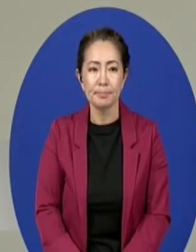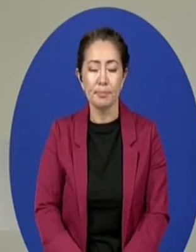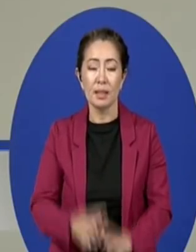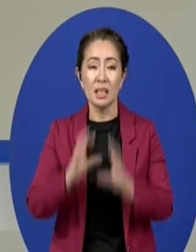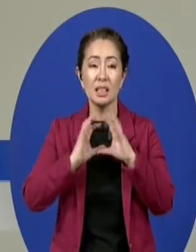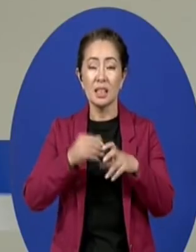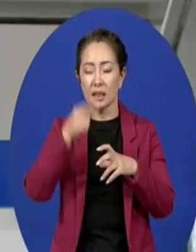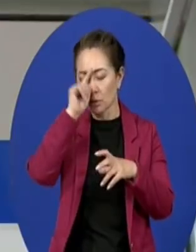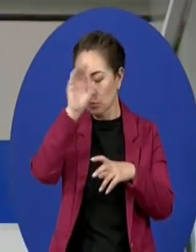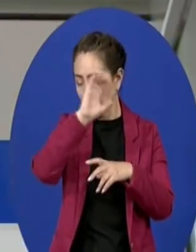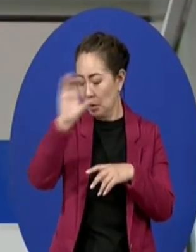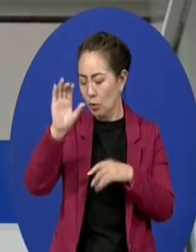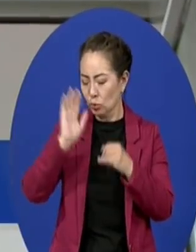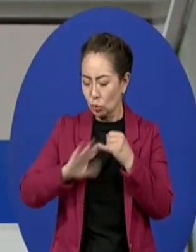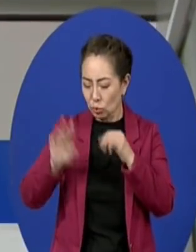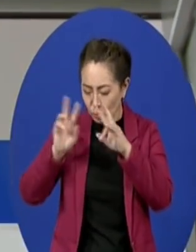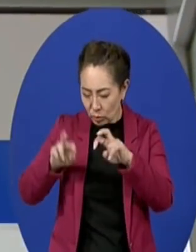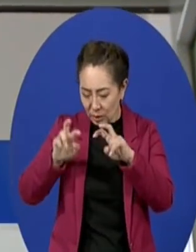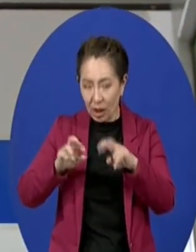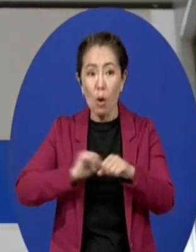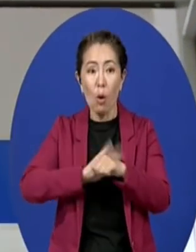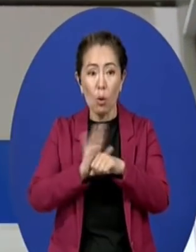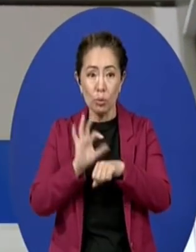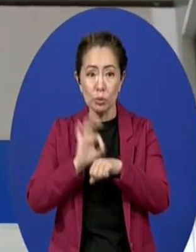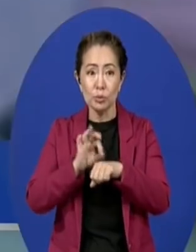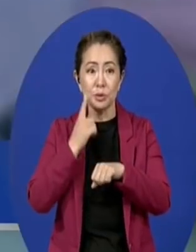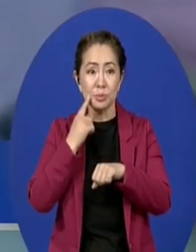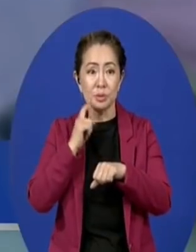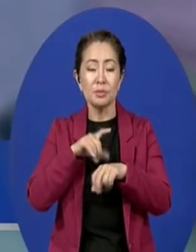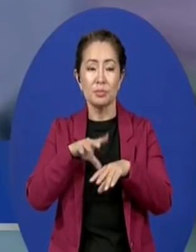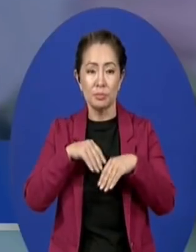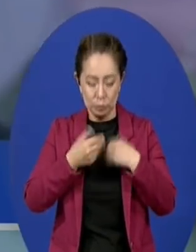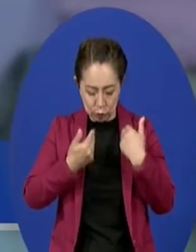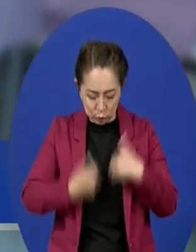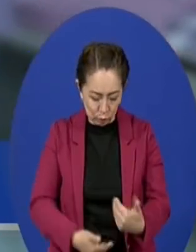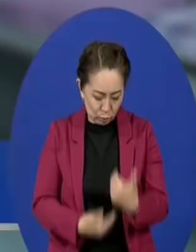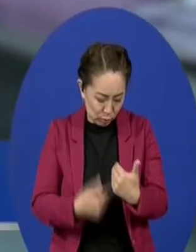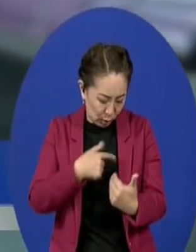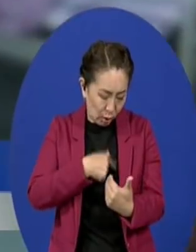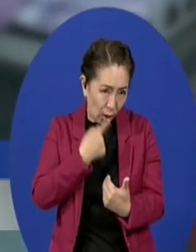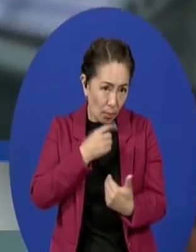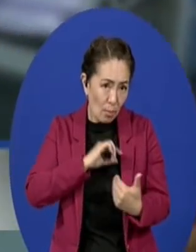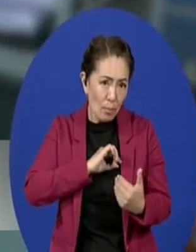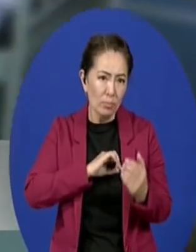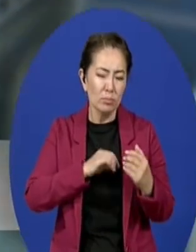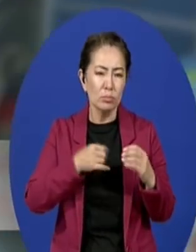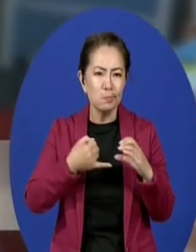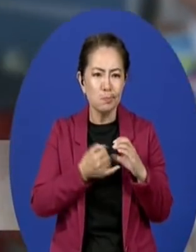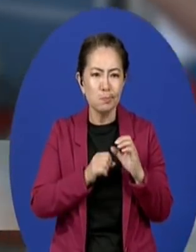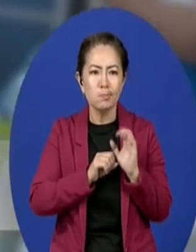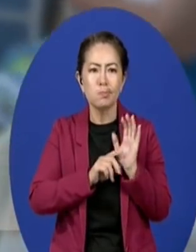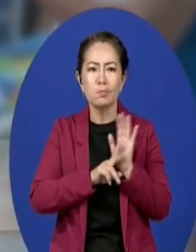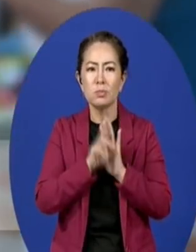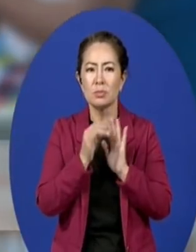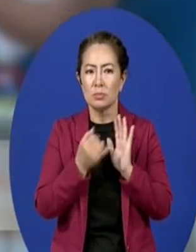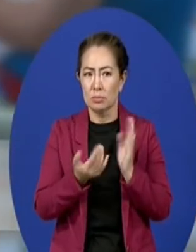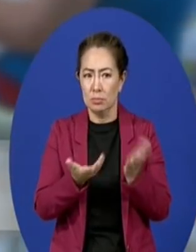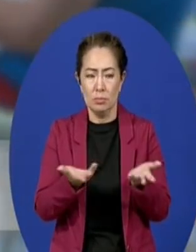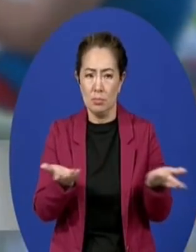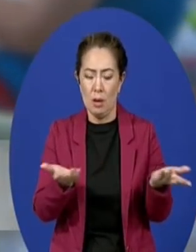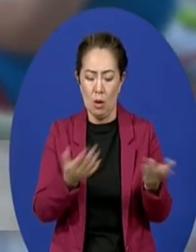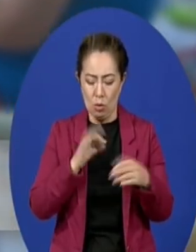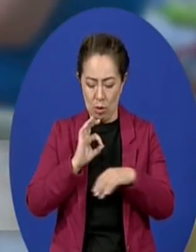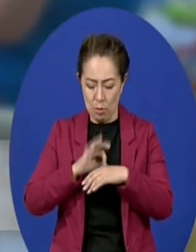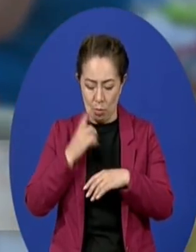Дэлхийн эрүүл мэндийн байгууллагын сүүлийн судалгаагаар ковидын халдвартай ихэнх сүүнд халдвар үүсгэх чадвартай идэвхтэй вирус илрээгүй байна. Тиймээс